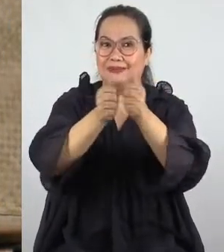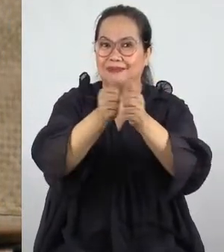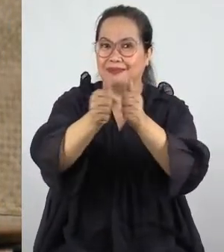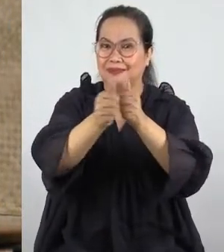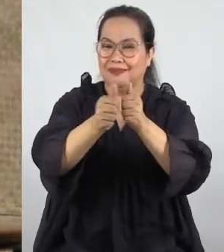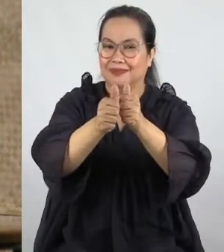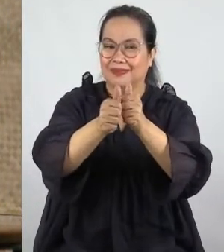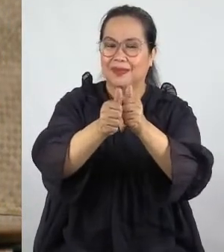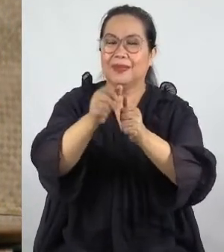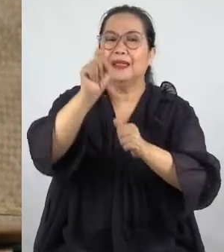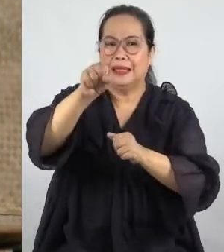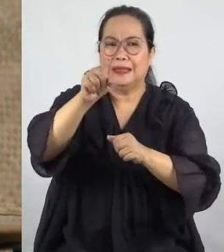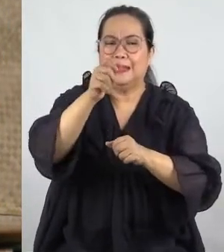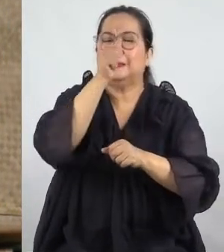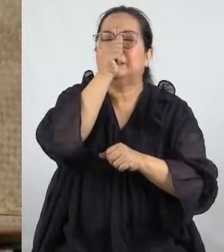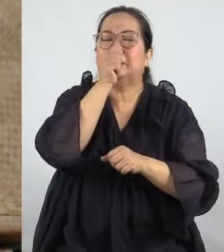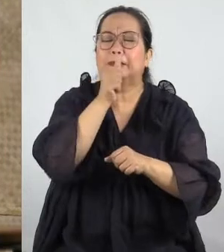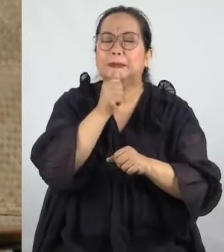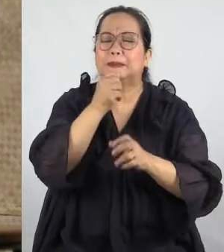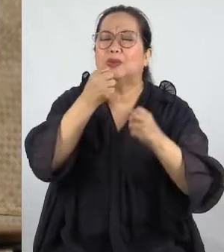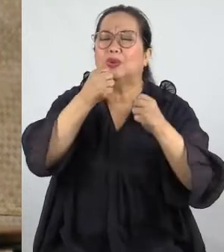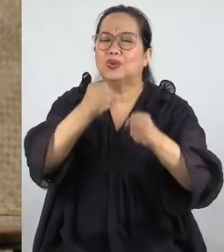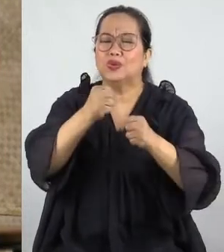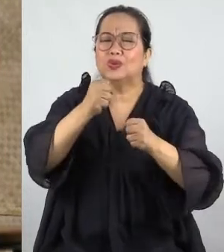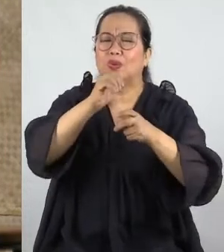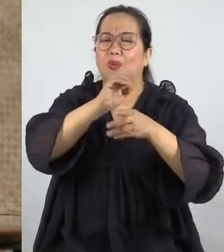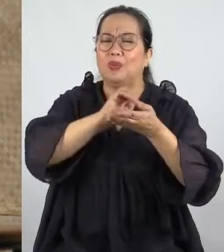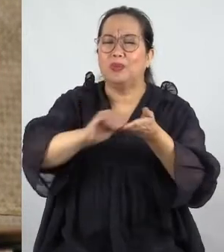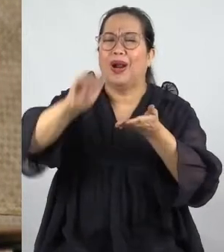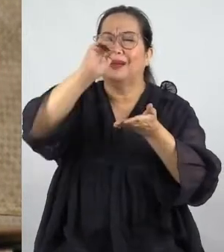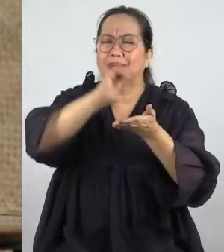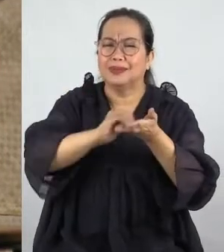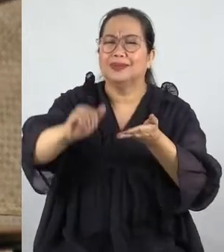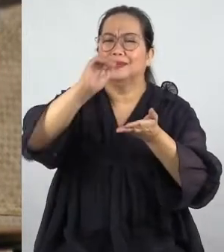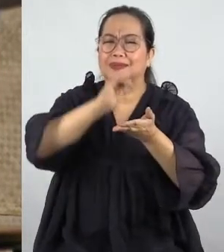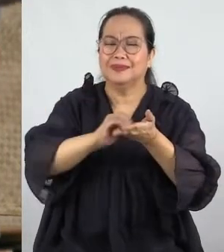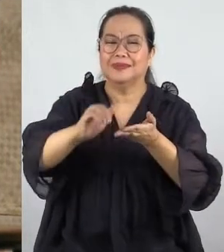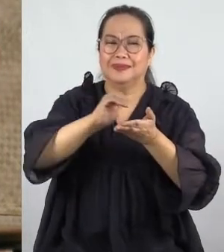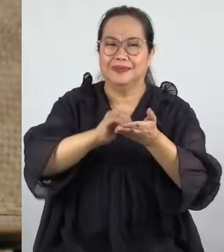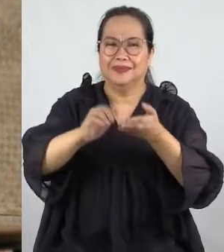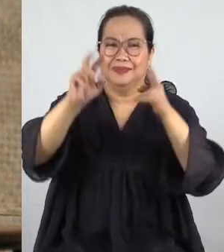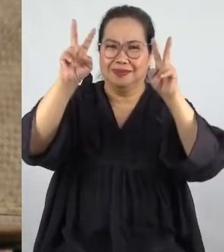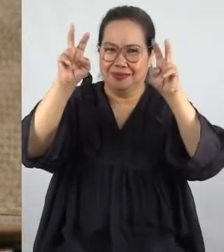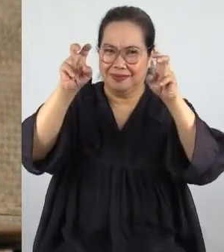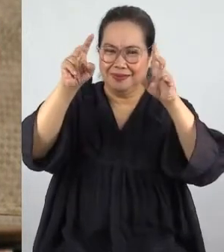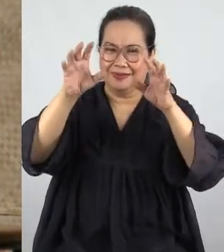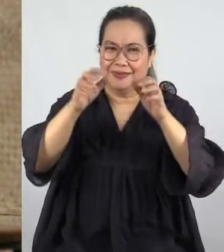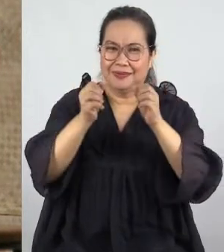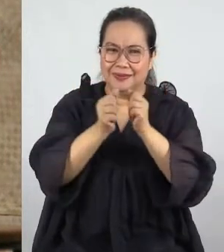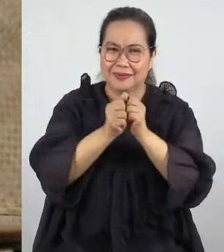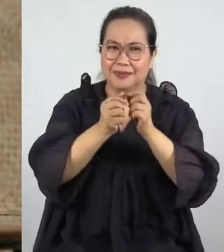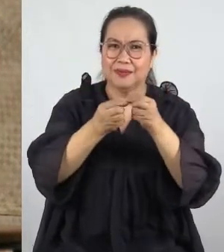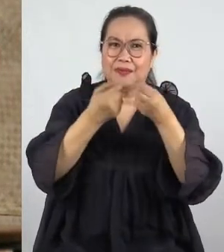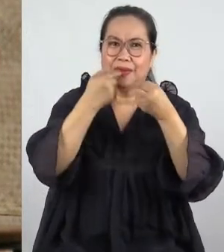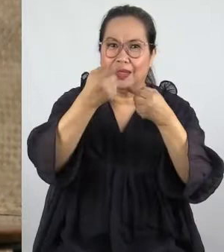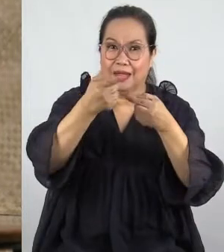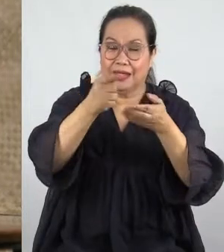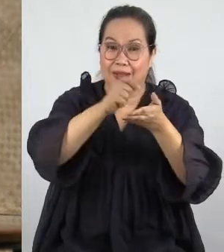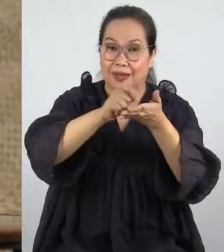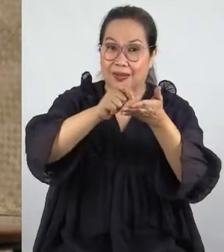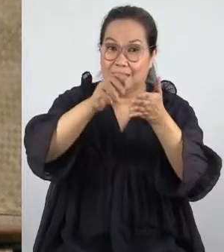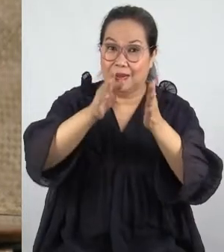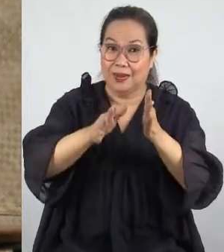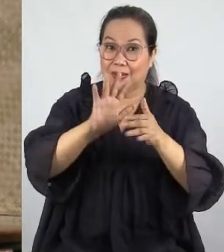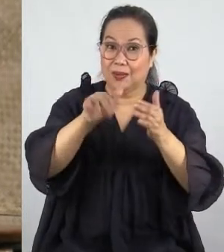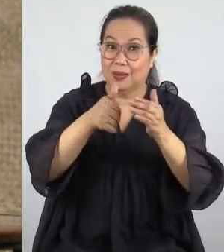ng matyagang pagtitiis at tibay. Ang mga talatang ito ay kaduktong ng paglalahad ng may akda ng